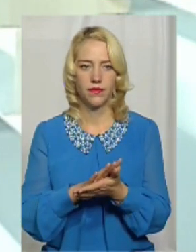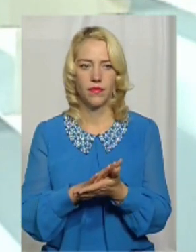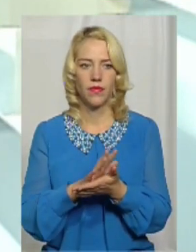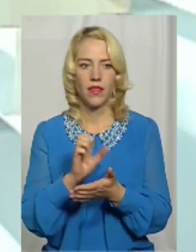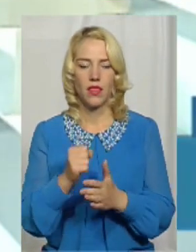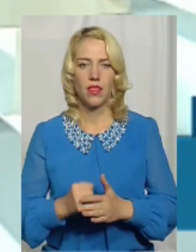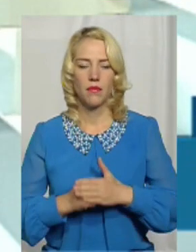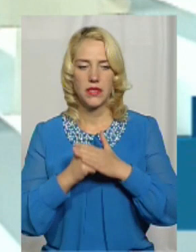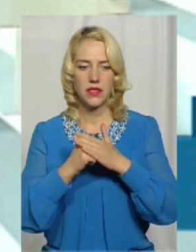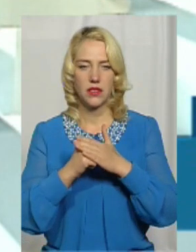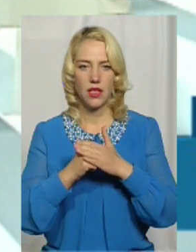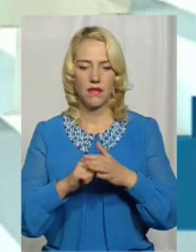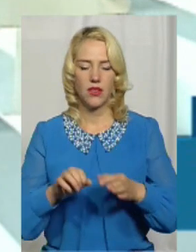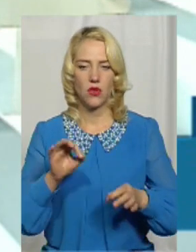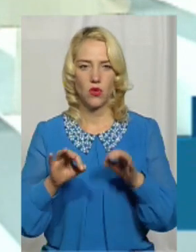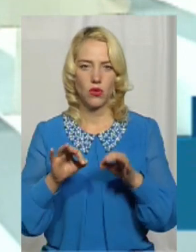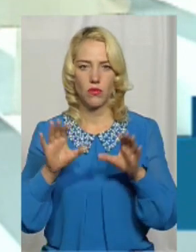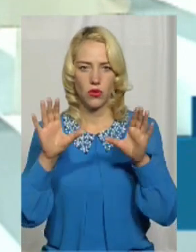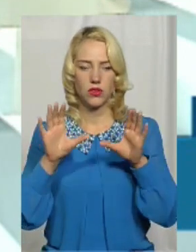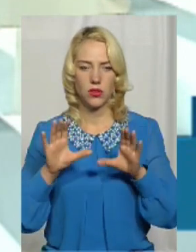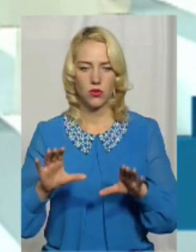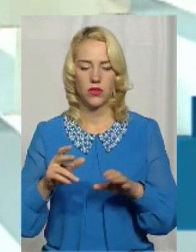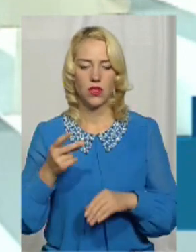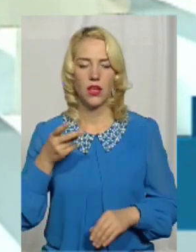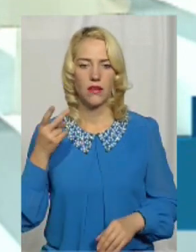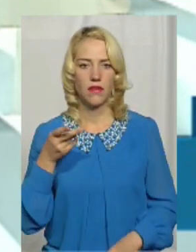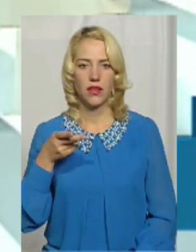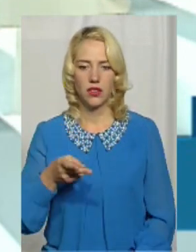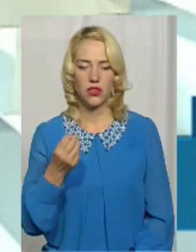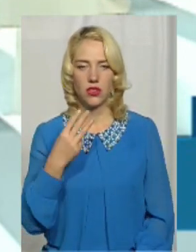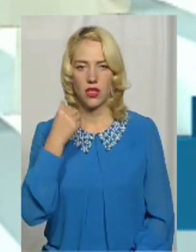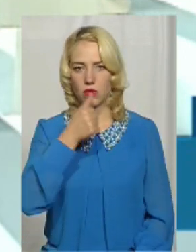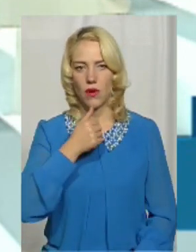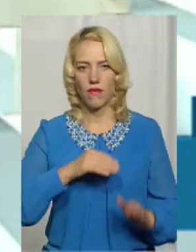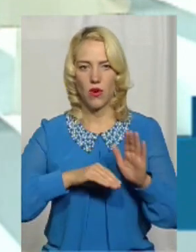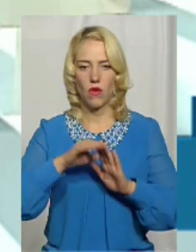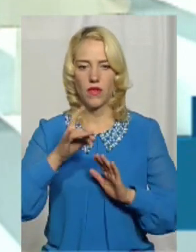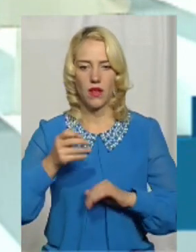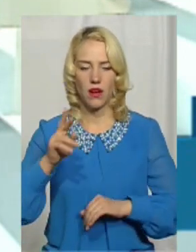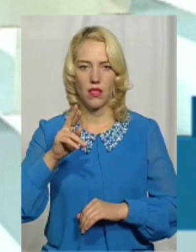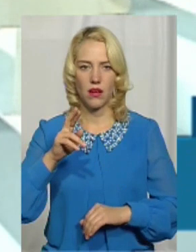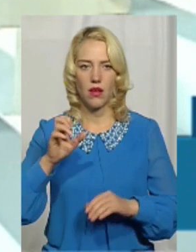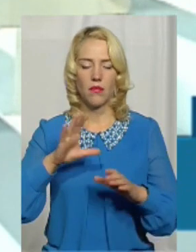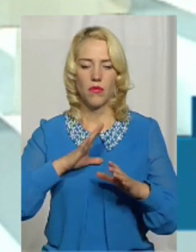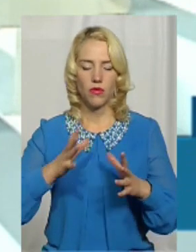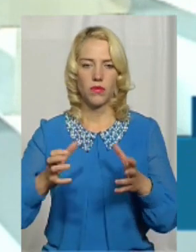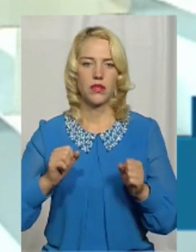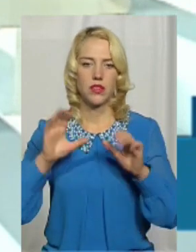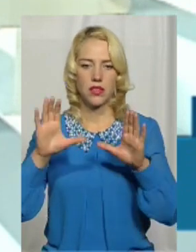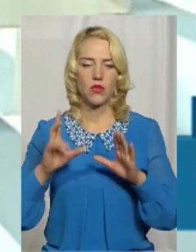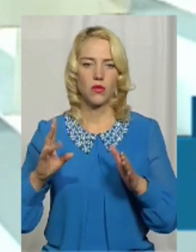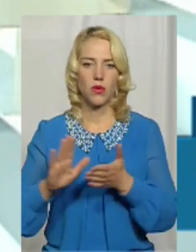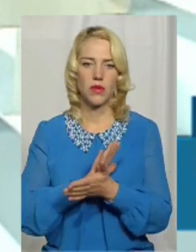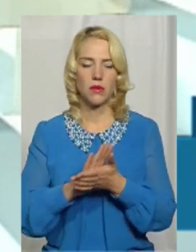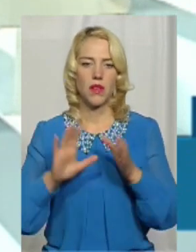І на підставі норми Конституції в 2013 році Верховною Радою був прийнятий закон про